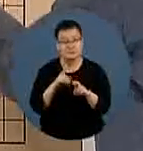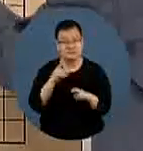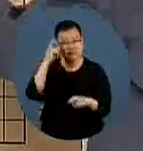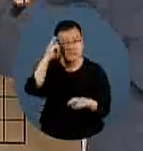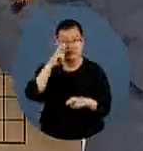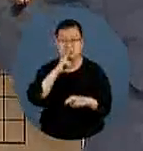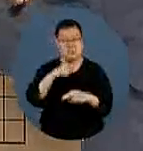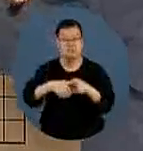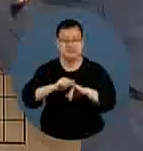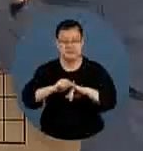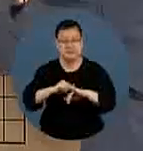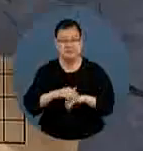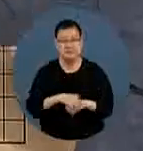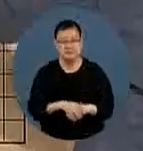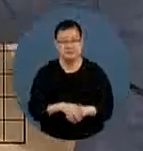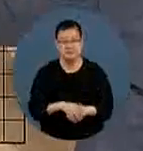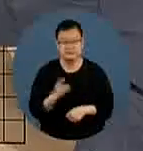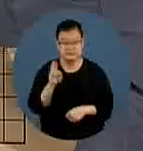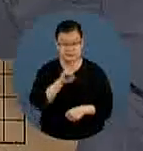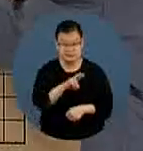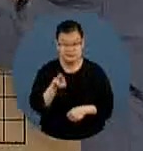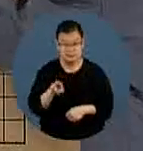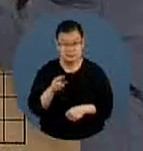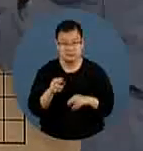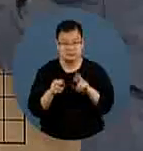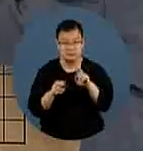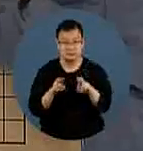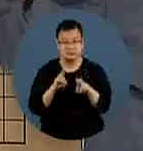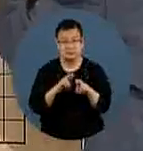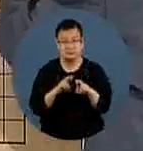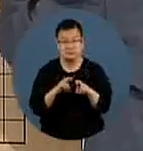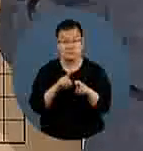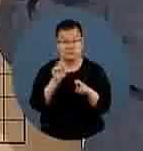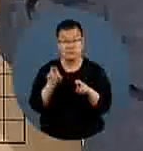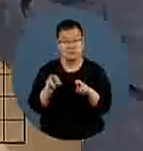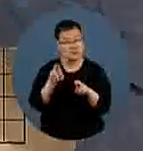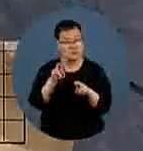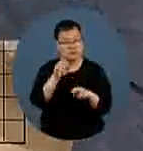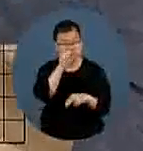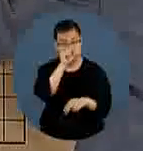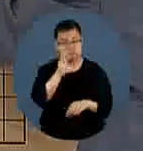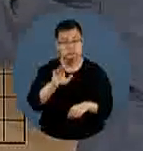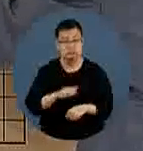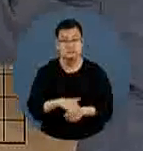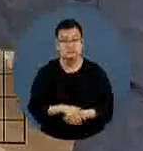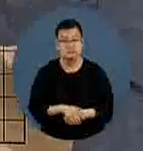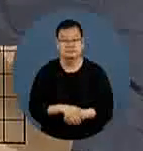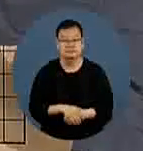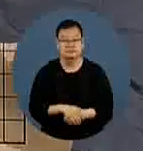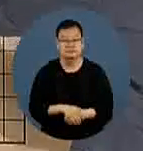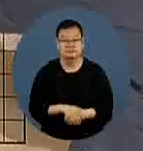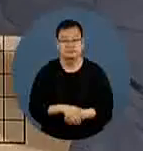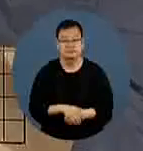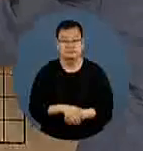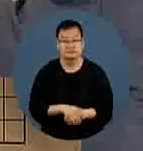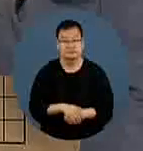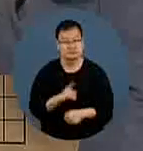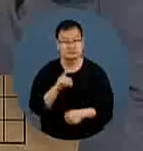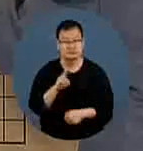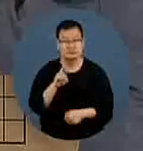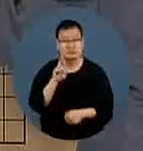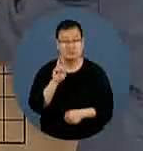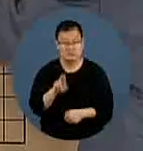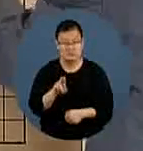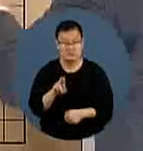말이 안 됩니다. 이렇게 하거나 따더라도 이건 여기까지 당하고 이걸 당해서는 안 되죠. 네, 그래서 그렇게 끊을 분은 없고